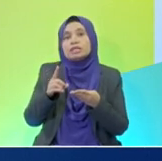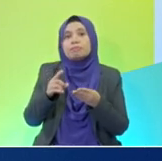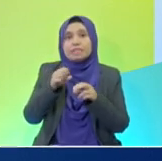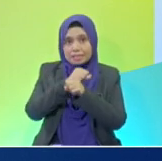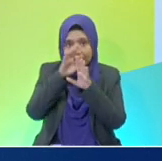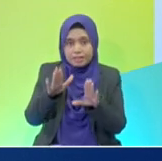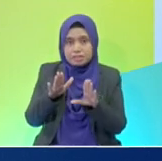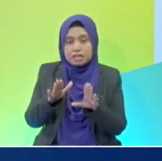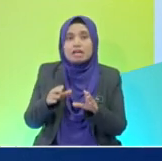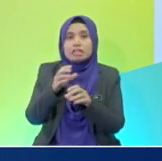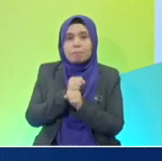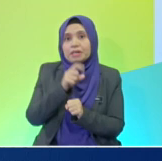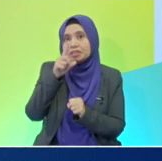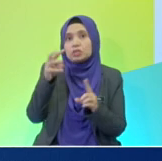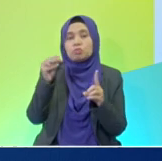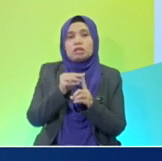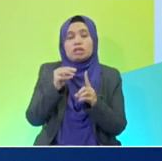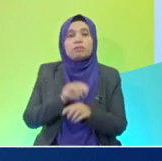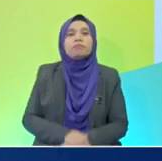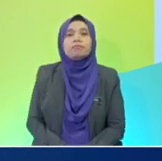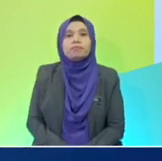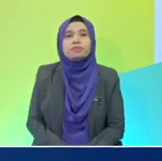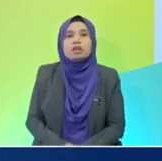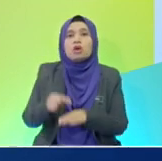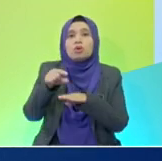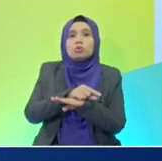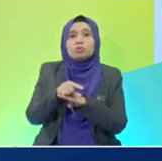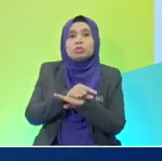Oke seterusnya menggunakan